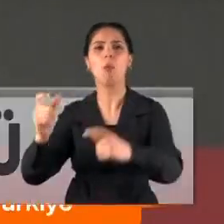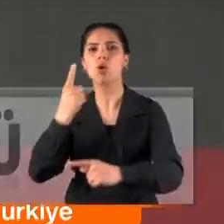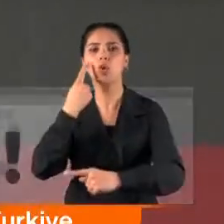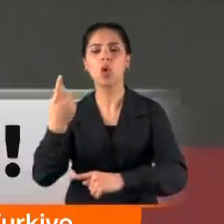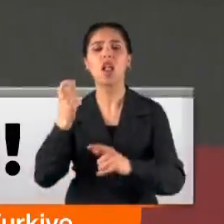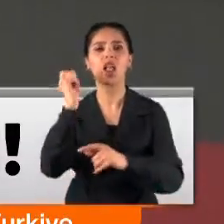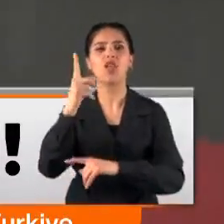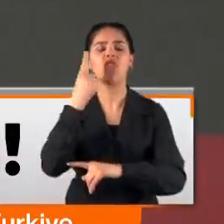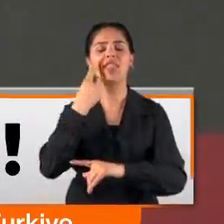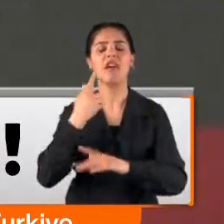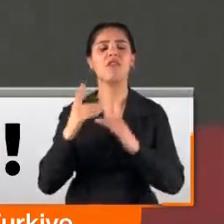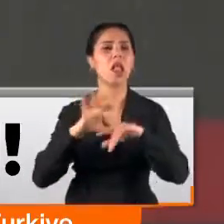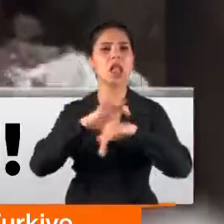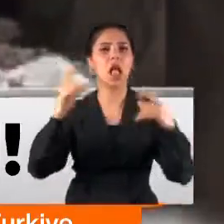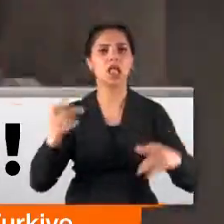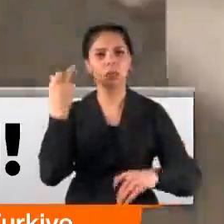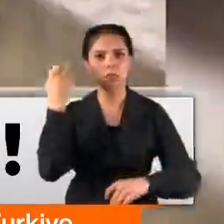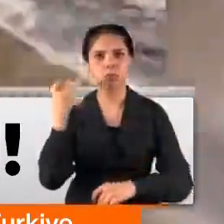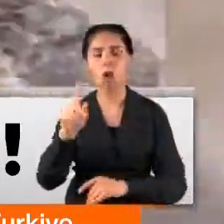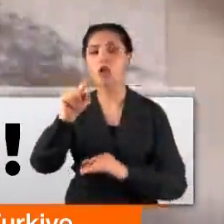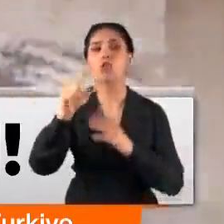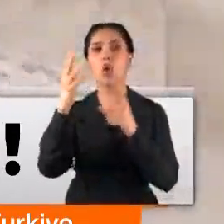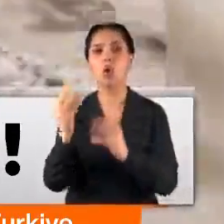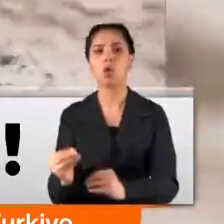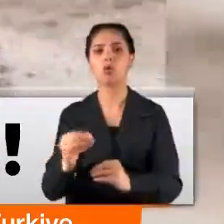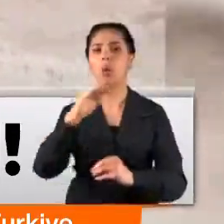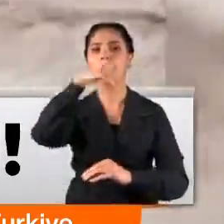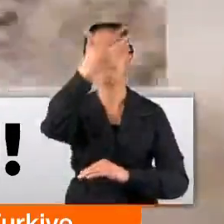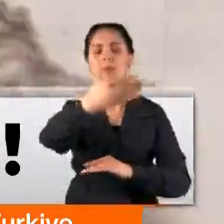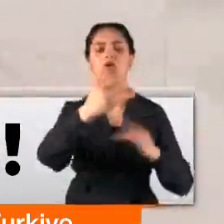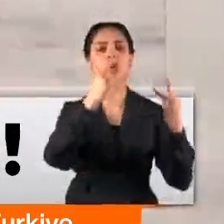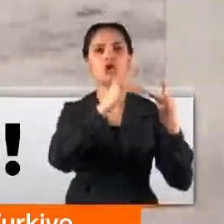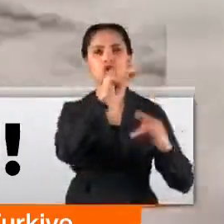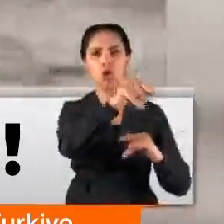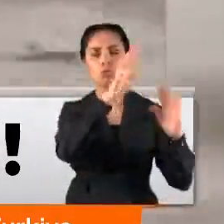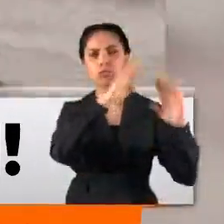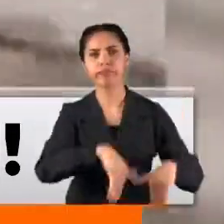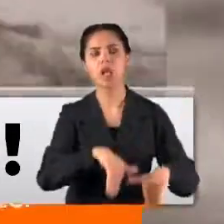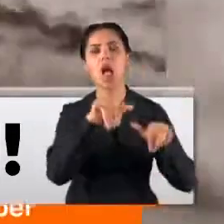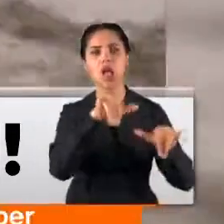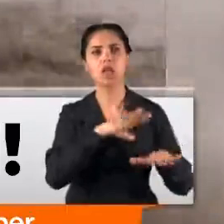devlet hastanesi boşaltıldı. Şen pazarında ise ilçeyi birbirine bağlayan köprü sele dayanamadı.